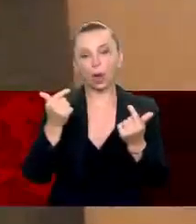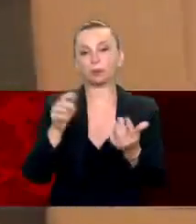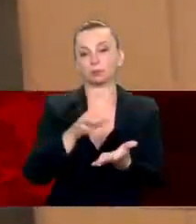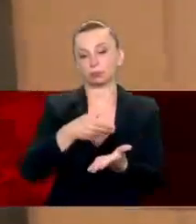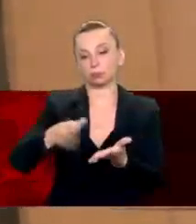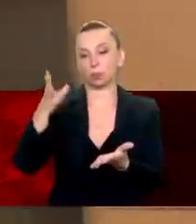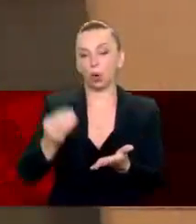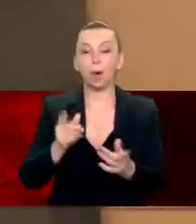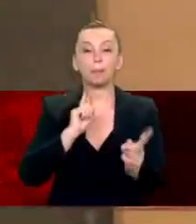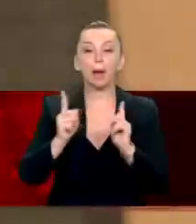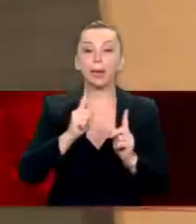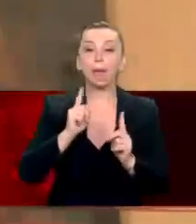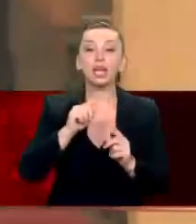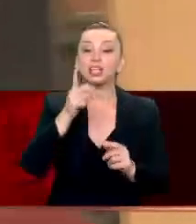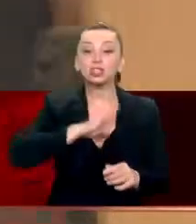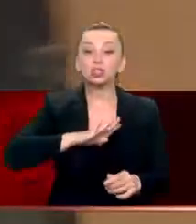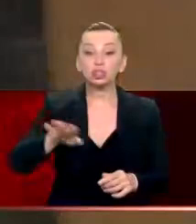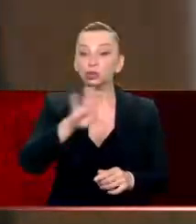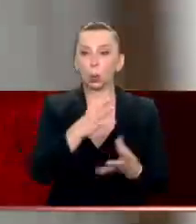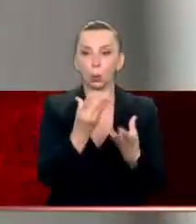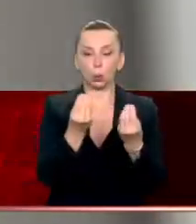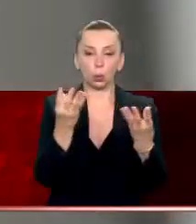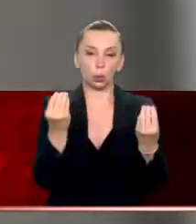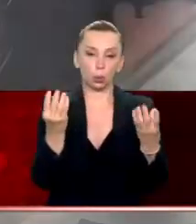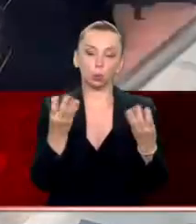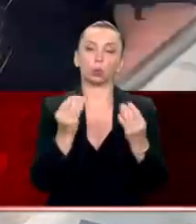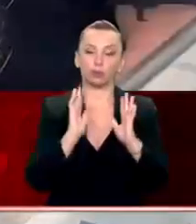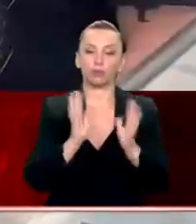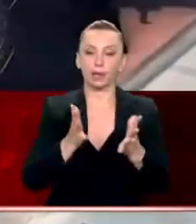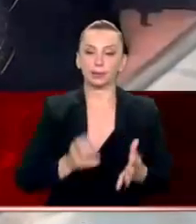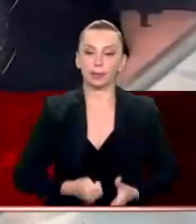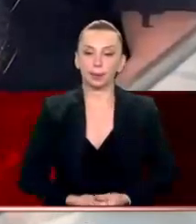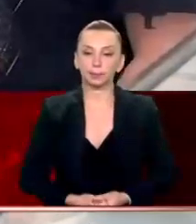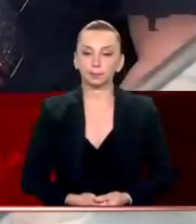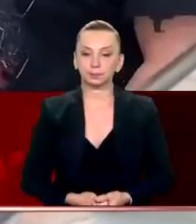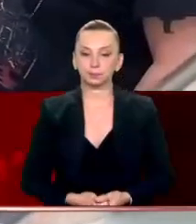duyurdu. Davayla ilgili şikayetçi sayısı ise her geçen saat artıyor.